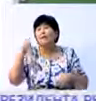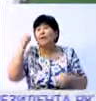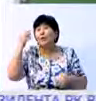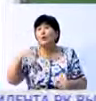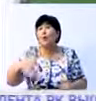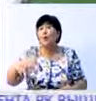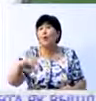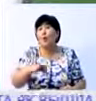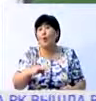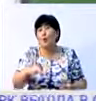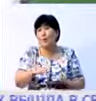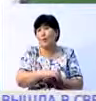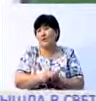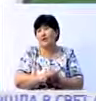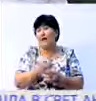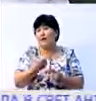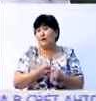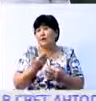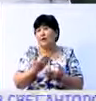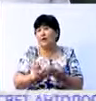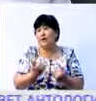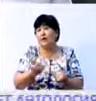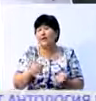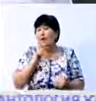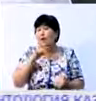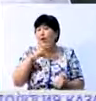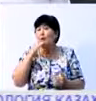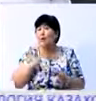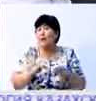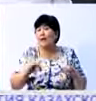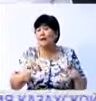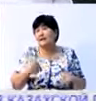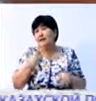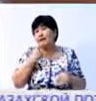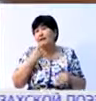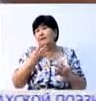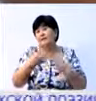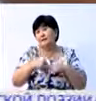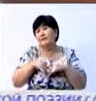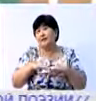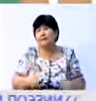общества. Особое внимание в ходе консультации уделяется молодежи, многодетным, инвалидам.